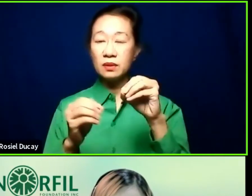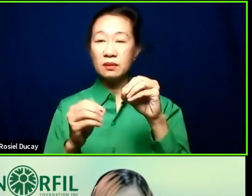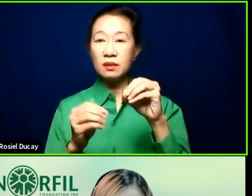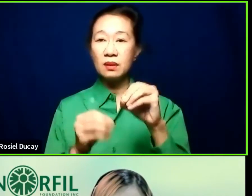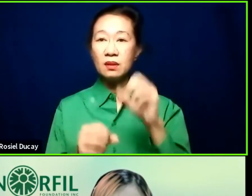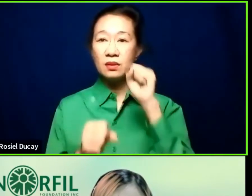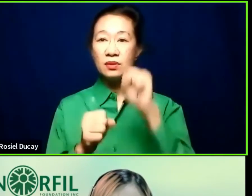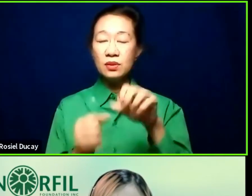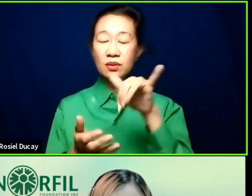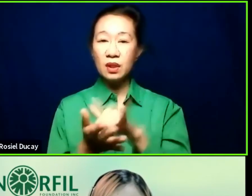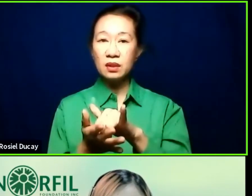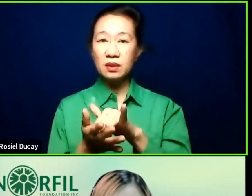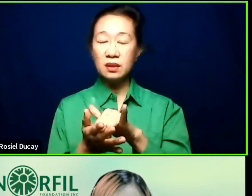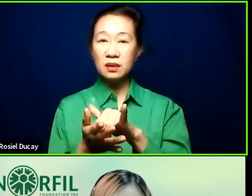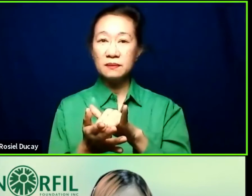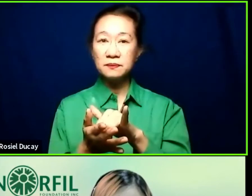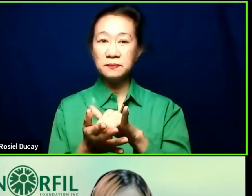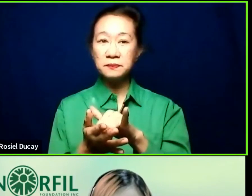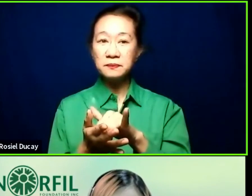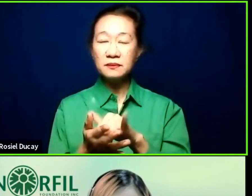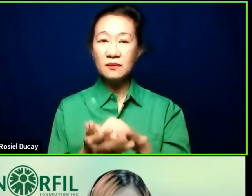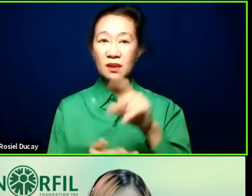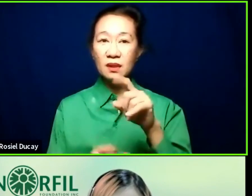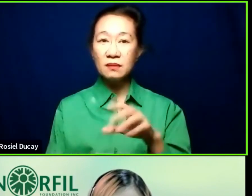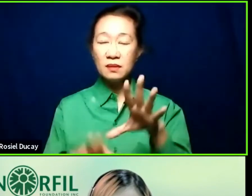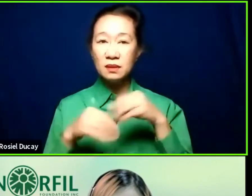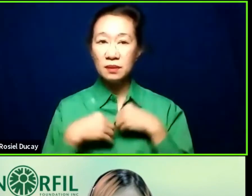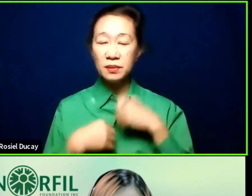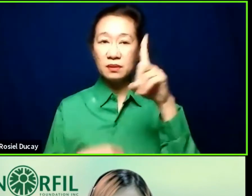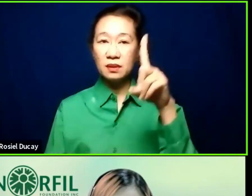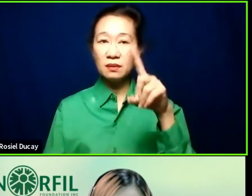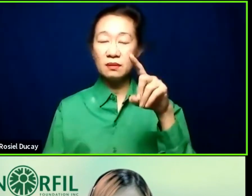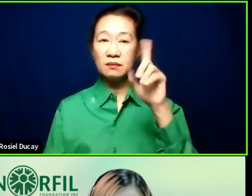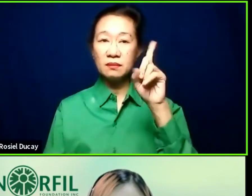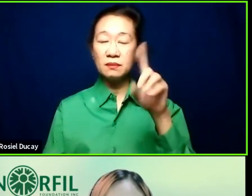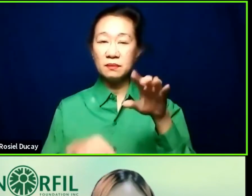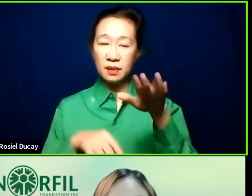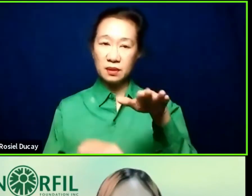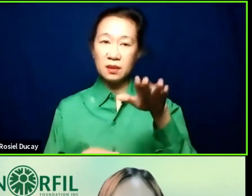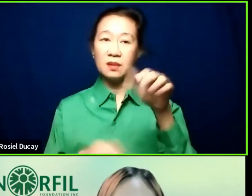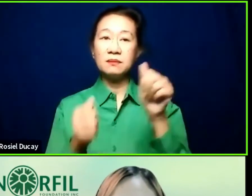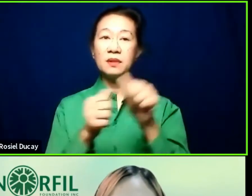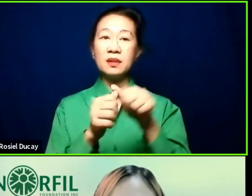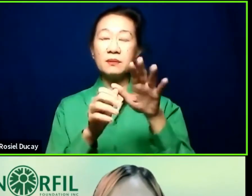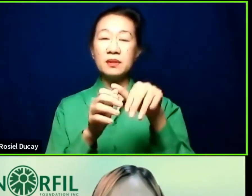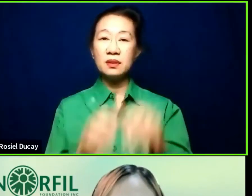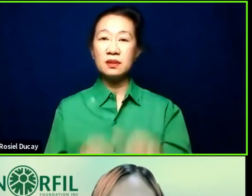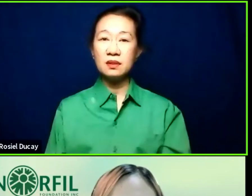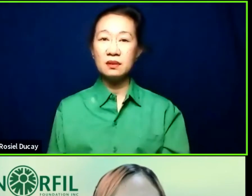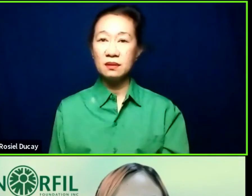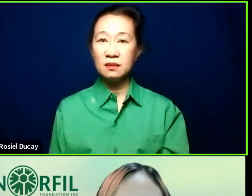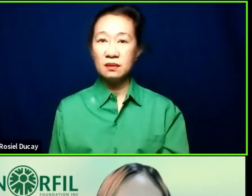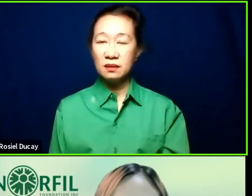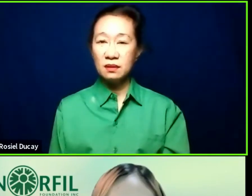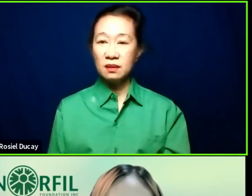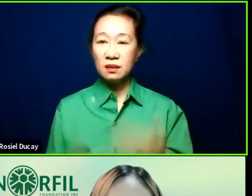para maalagaan, no, ang isang batang may kapansanan. Yun lang, Kai. Okay.